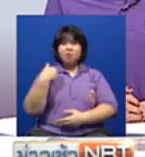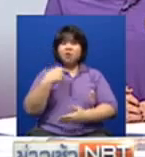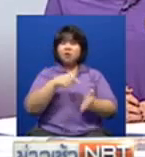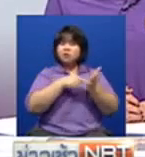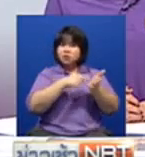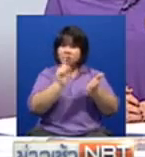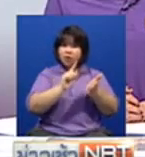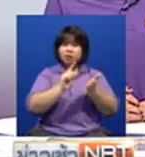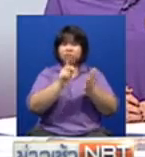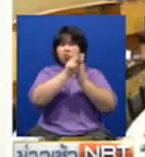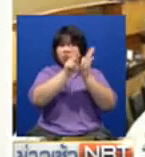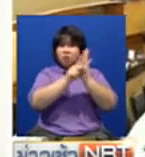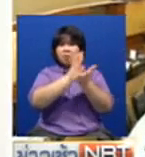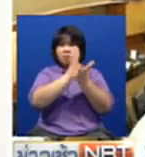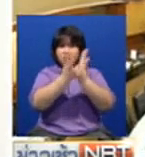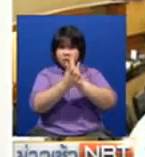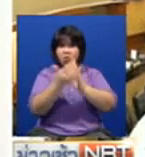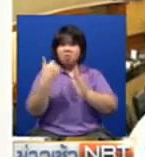ปลบปงกฎ